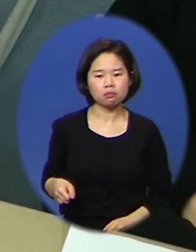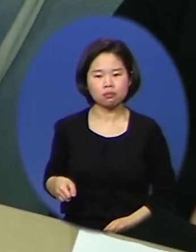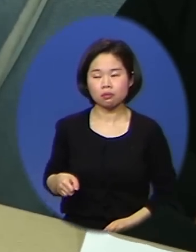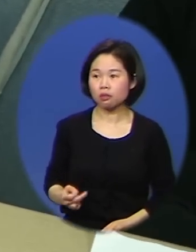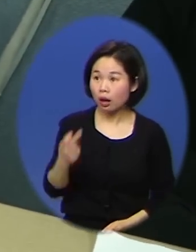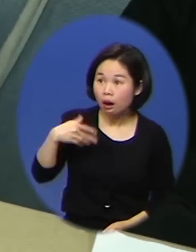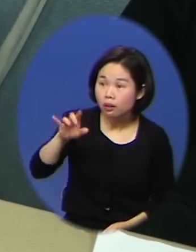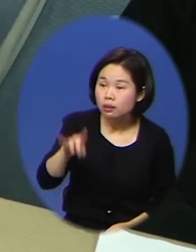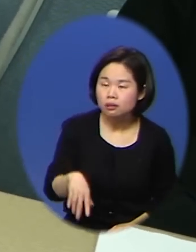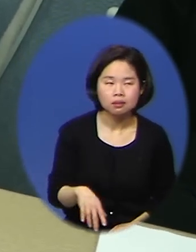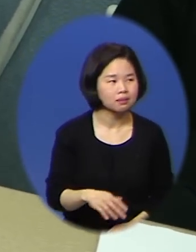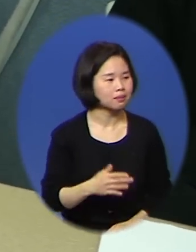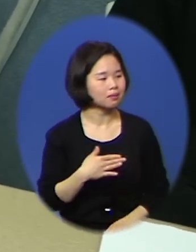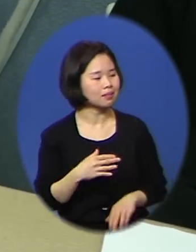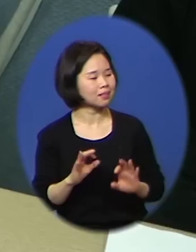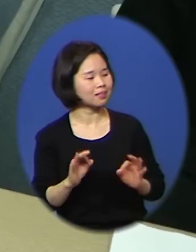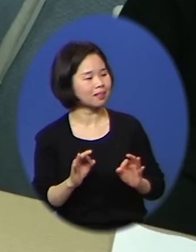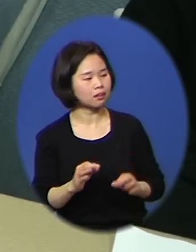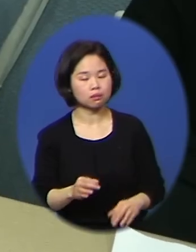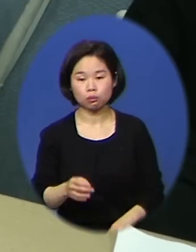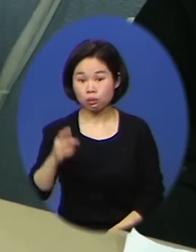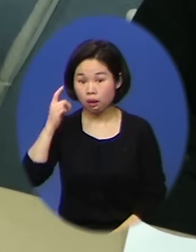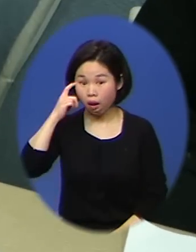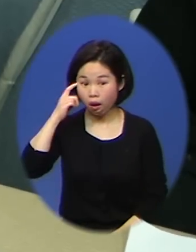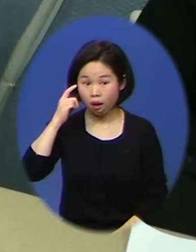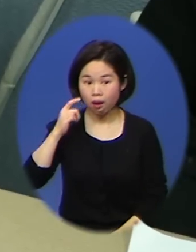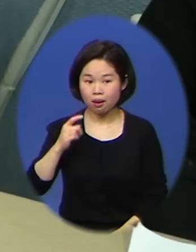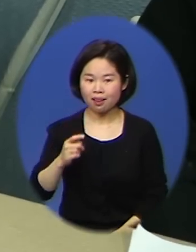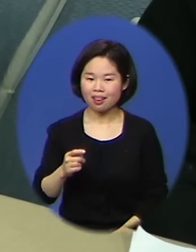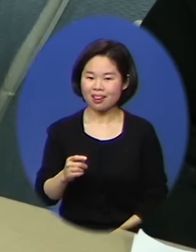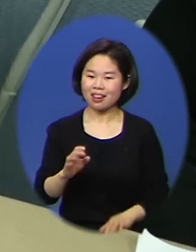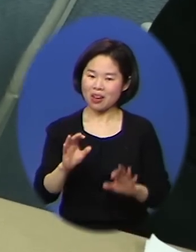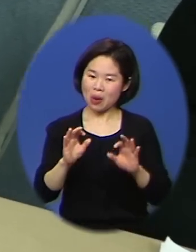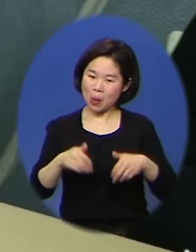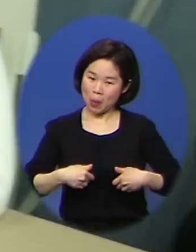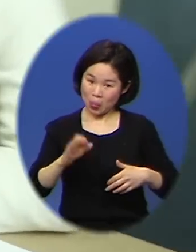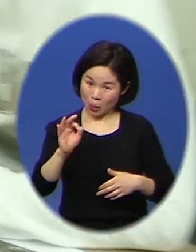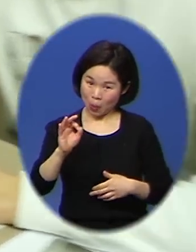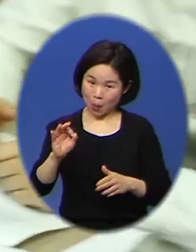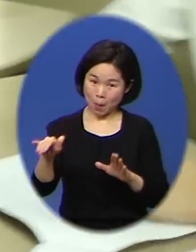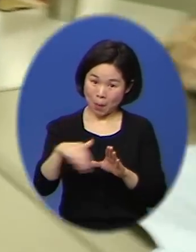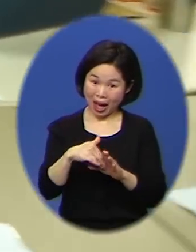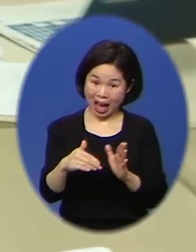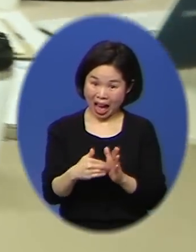그러면은, 은행 가. 왜, 형 왜? 용돈 들어왔어.